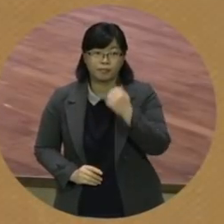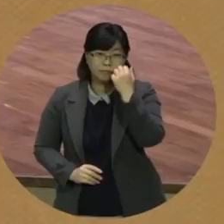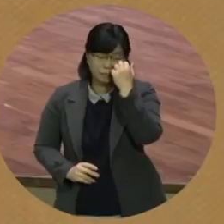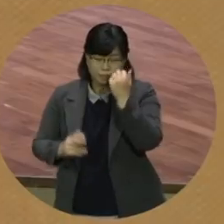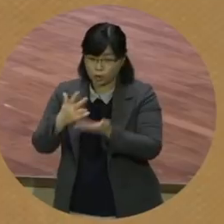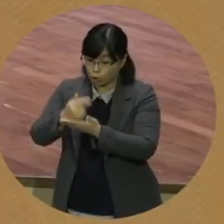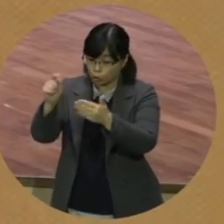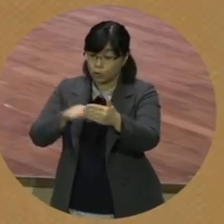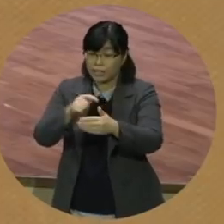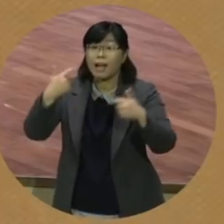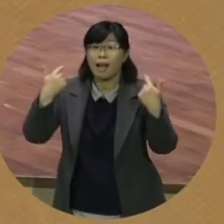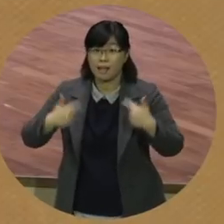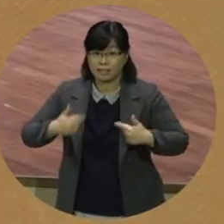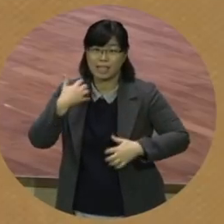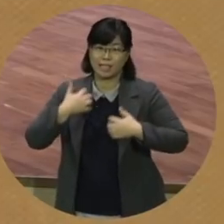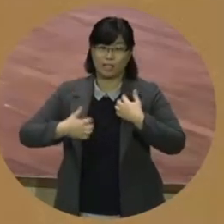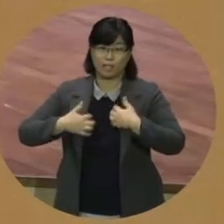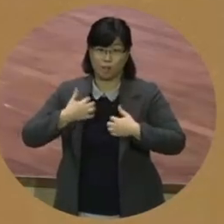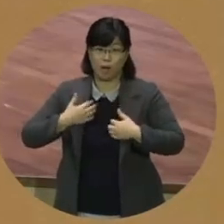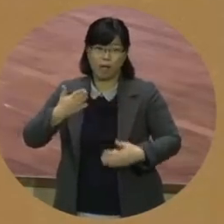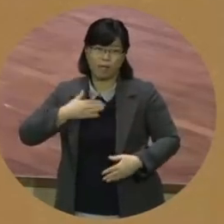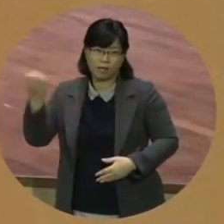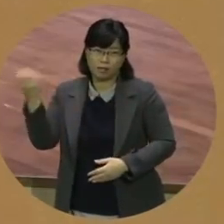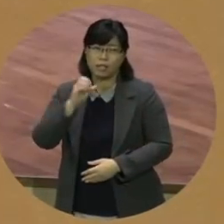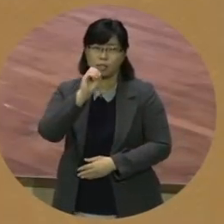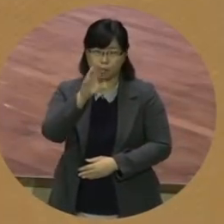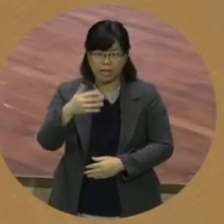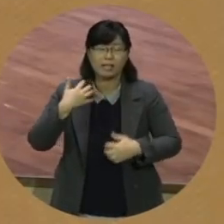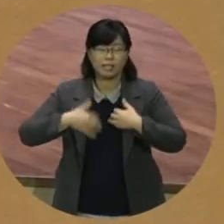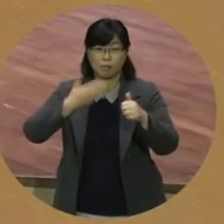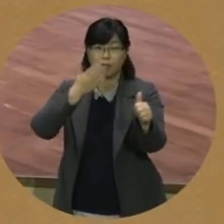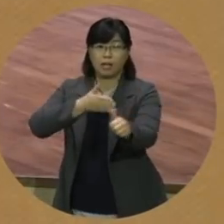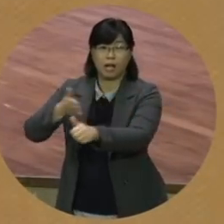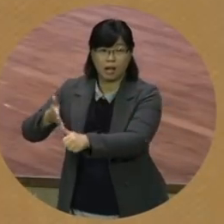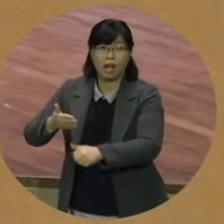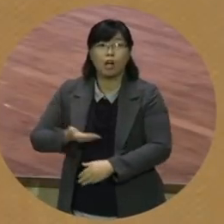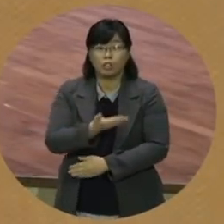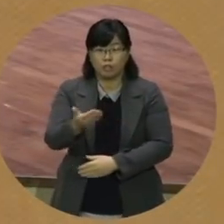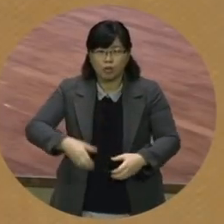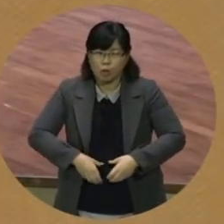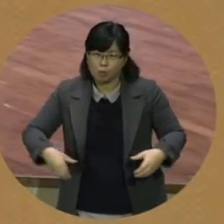주 안에서 항상 기뻐하라. 내가 다시 말하노니 기뻐하라.